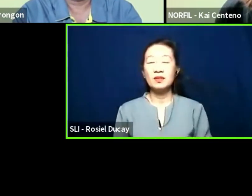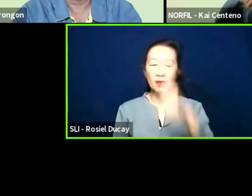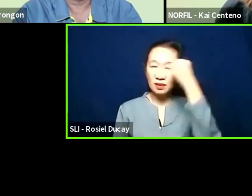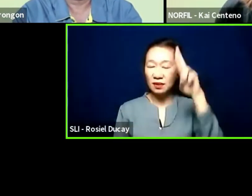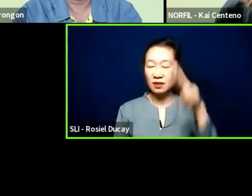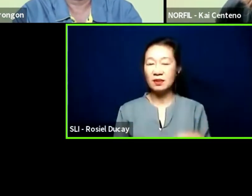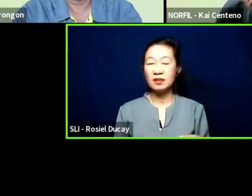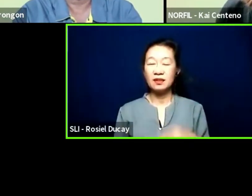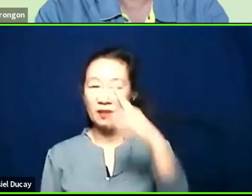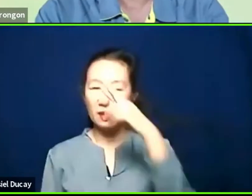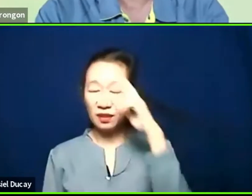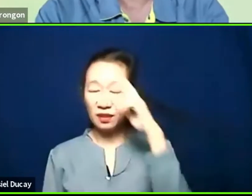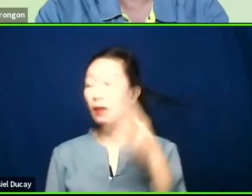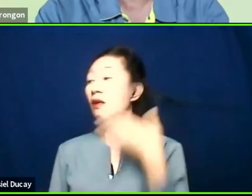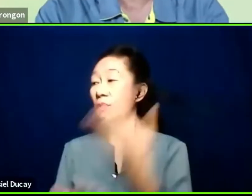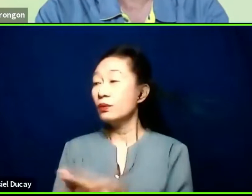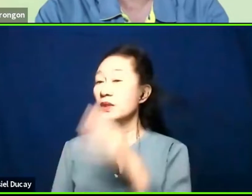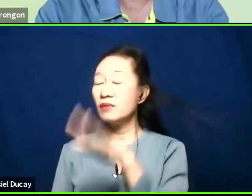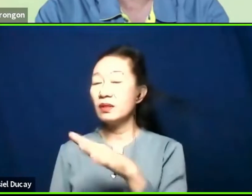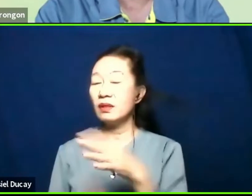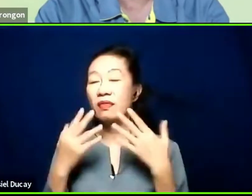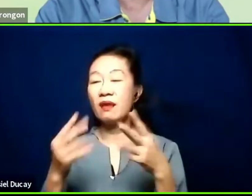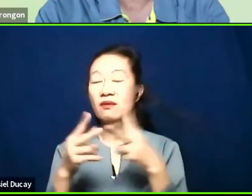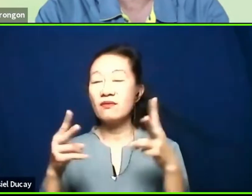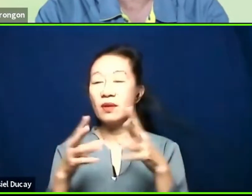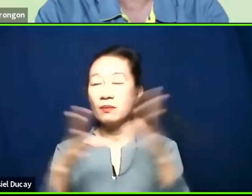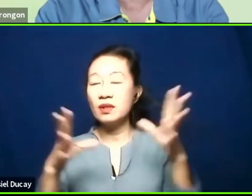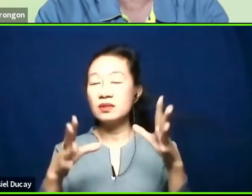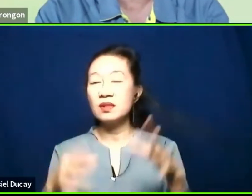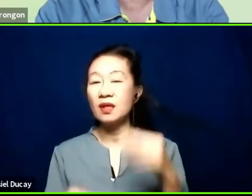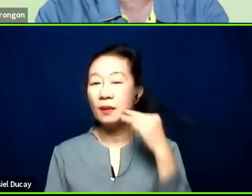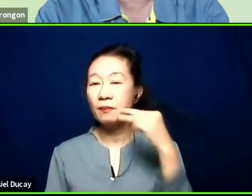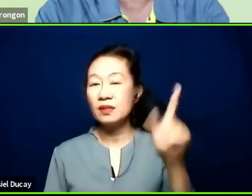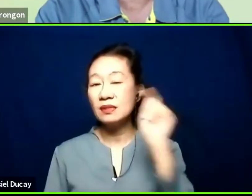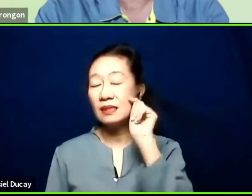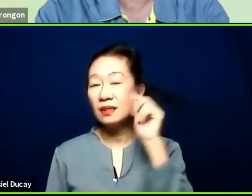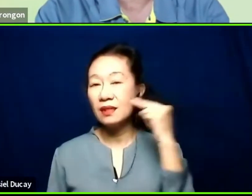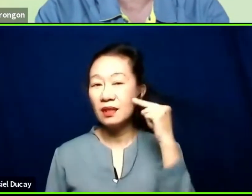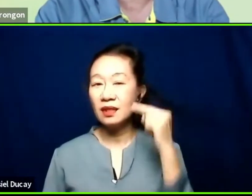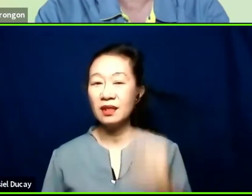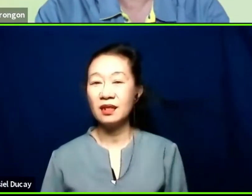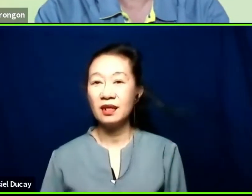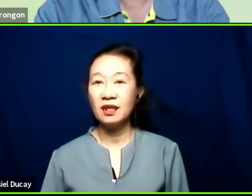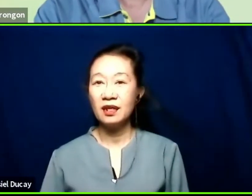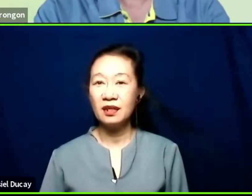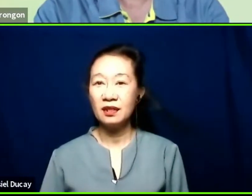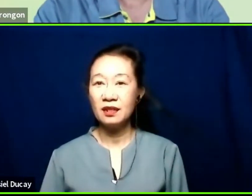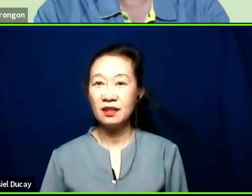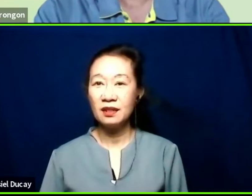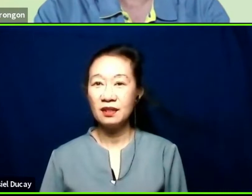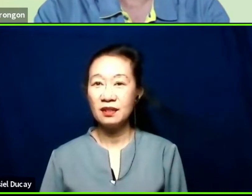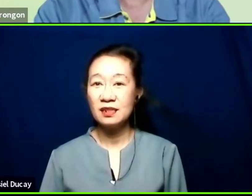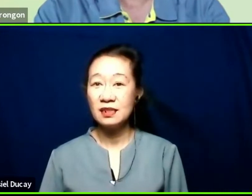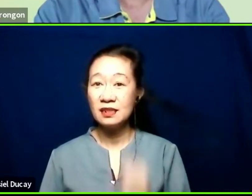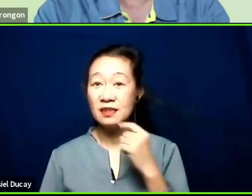Magandang hapon, no? At maraming salamat kay Mr. E, no? At saka kay Kai. Salamat din, No? Ronil. Sinabi